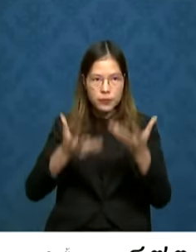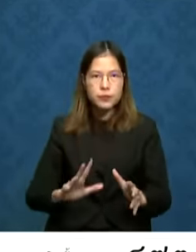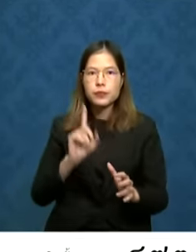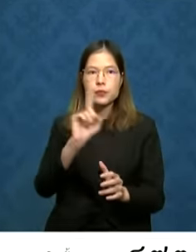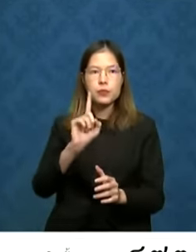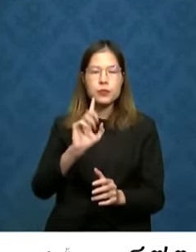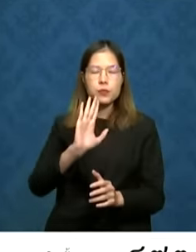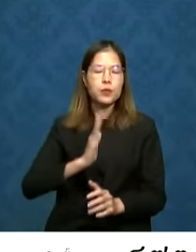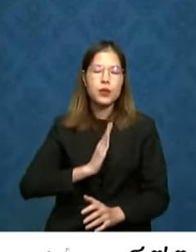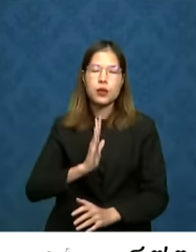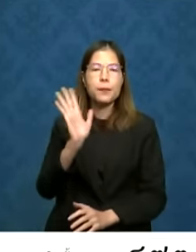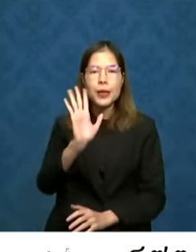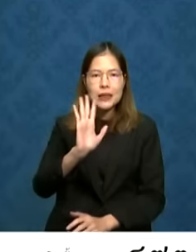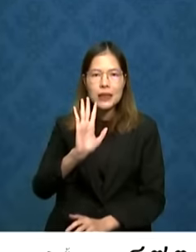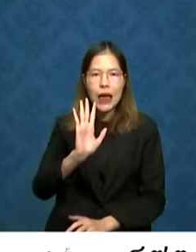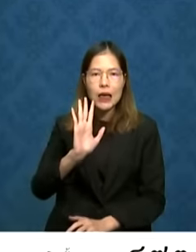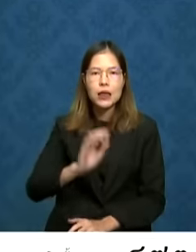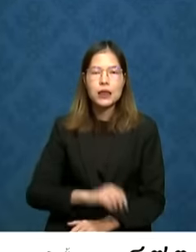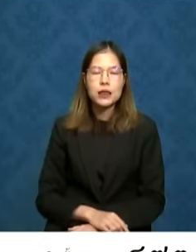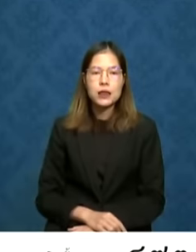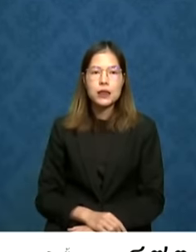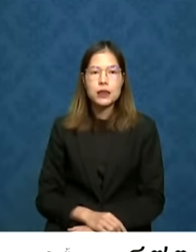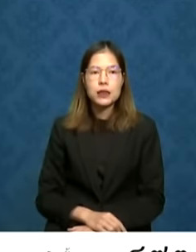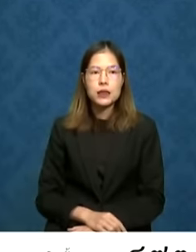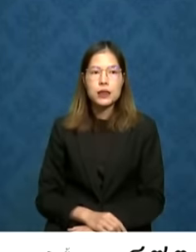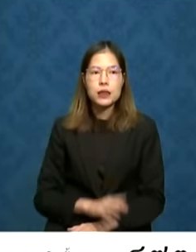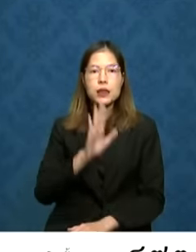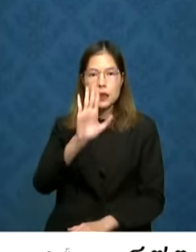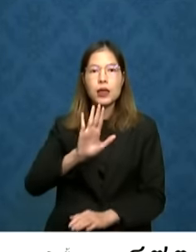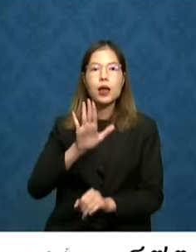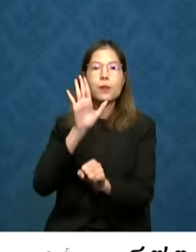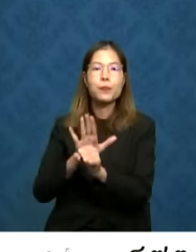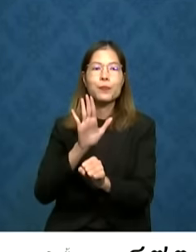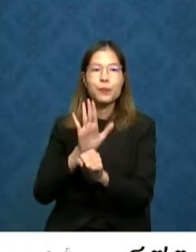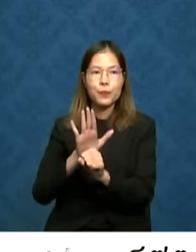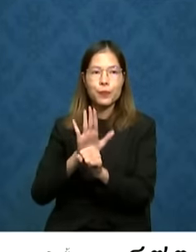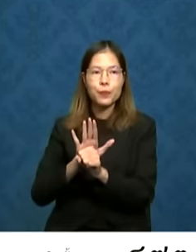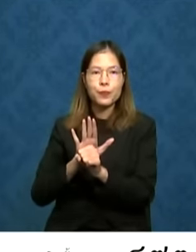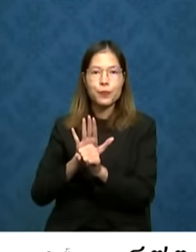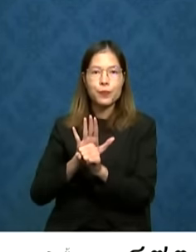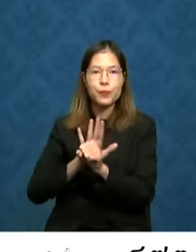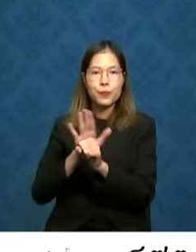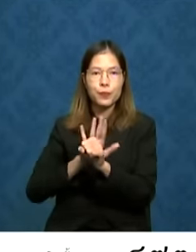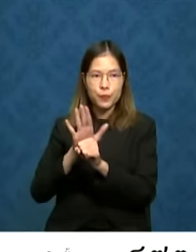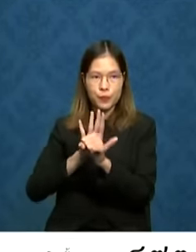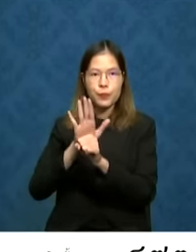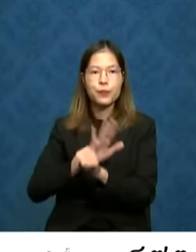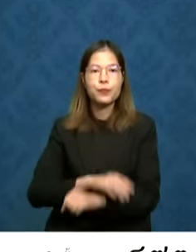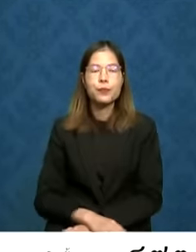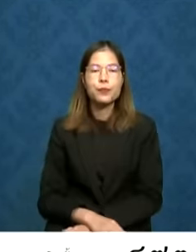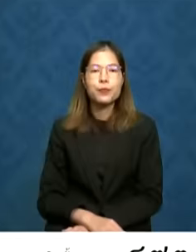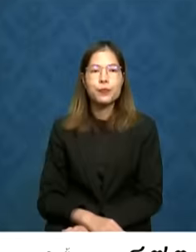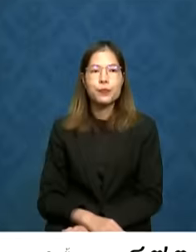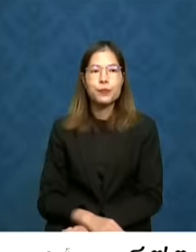ไม่ได้เป็ที่ท่านกล่าหานะครับเพราฉนั้นก็พอสมควรนะครั ท่านลษิมัครั meltsา ศ